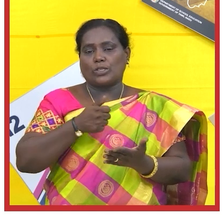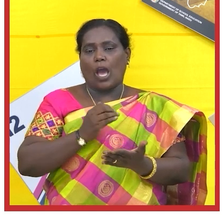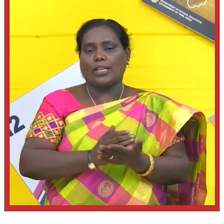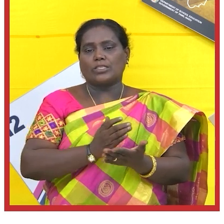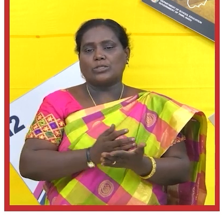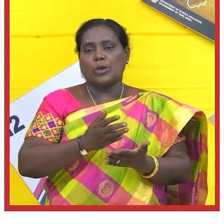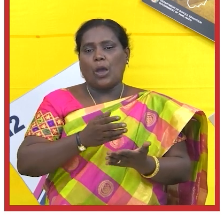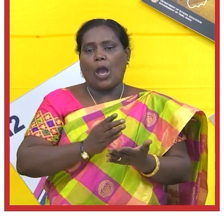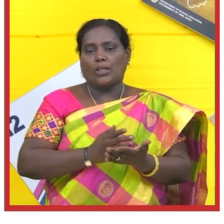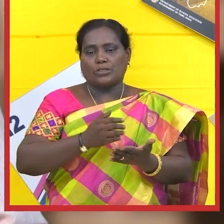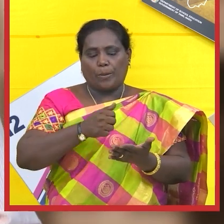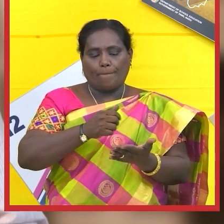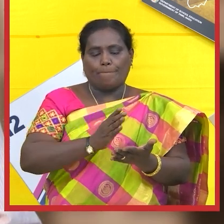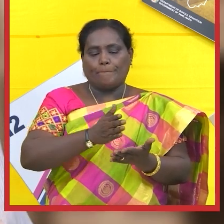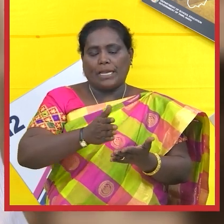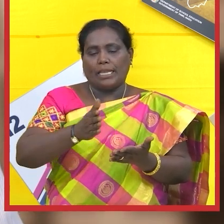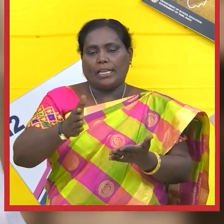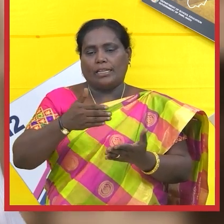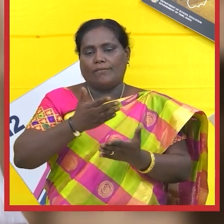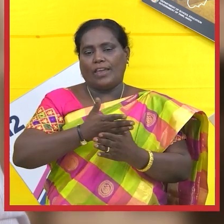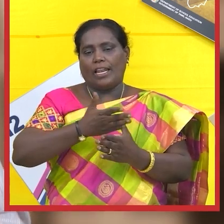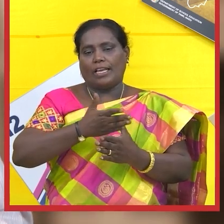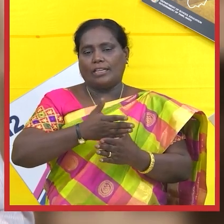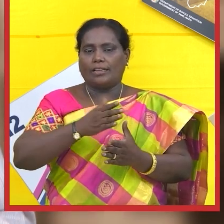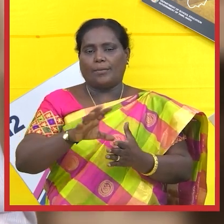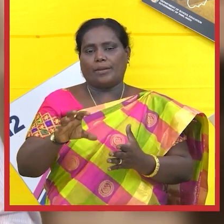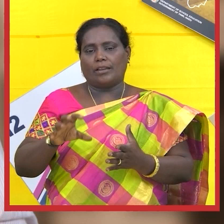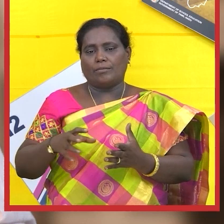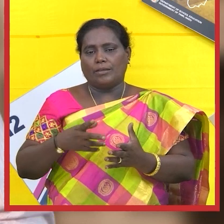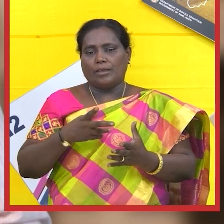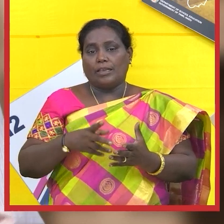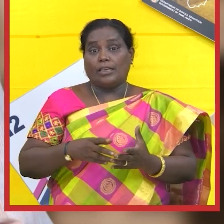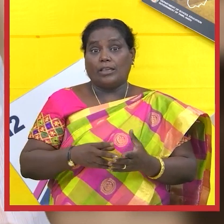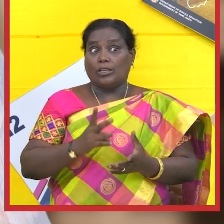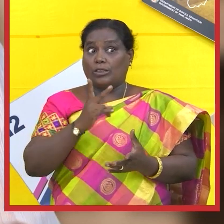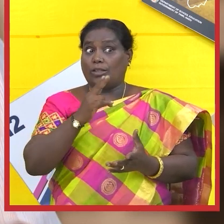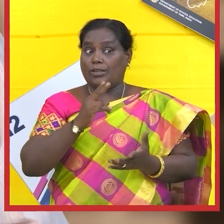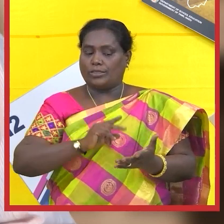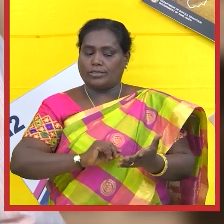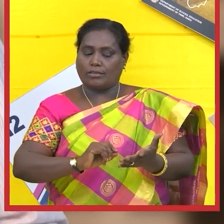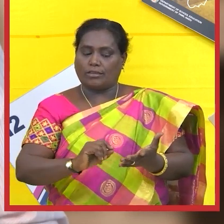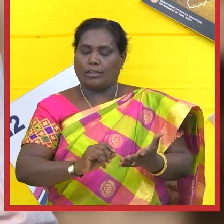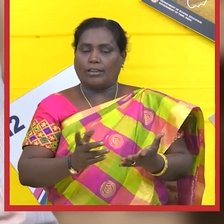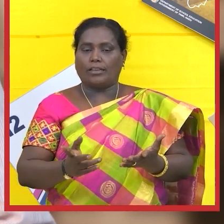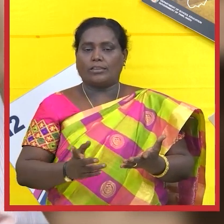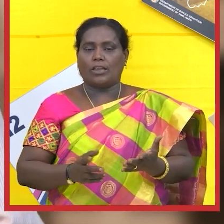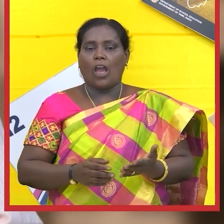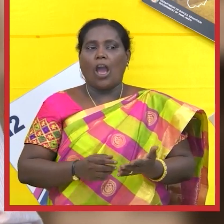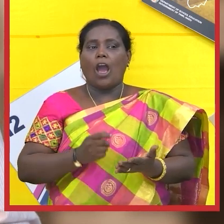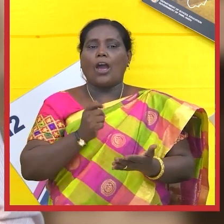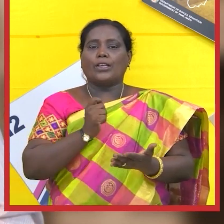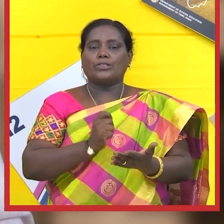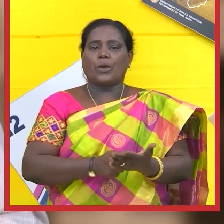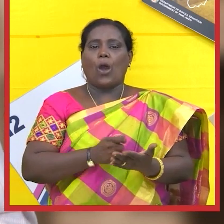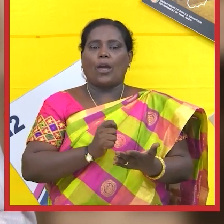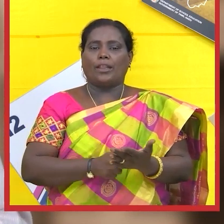அந்த இடஒதுக்கீடு என்னென்ன பிரிவினருக்கு இவ்வளவு இடஒதுக்கீடு என்பதை இரண்டு சட்டங்கள் இயற்றி அரசு ஆணைகள் ஜியோன்னு சொல்லுமே அந்த